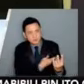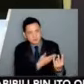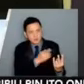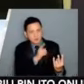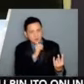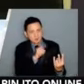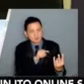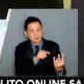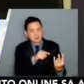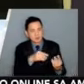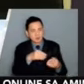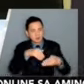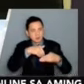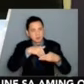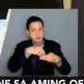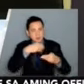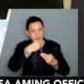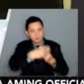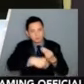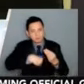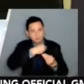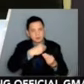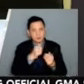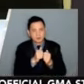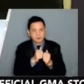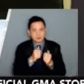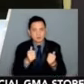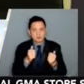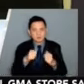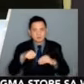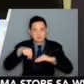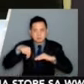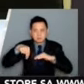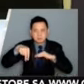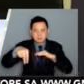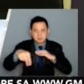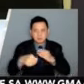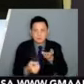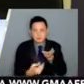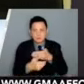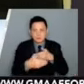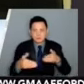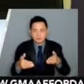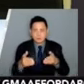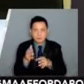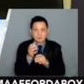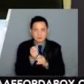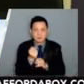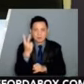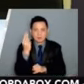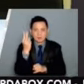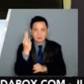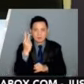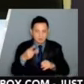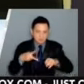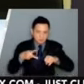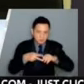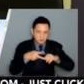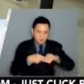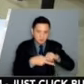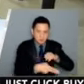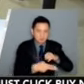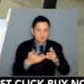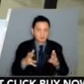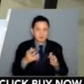si mama nakakapaglakad hanggang sa kitchen. Kumuha siya ng gunting, tapos isa-isa na kami na tinanggalan ng